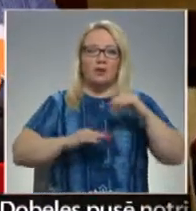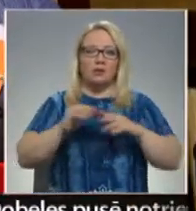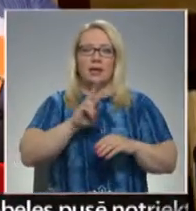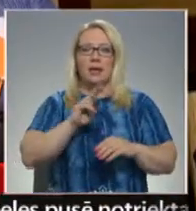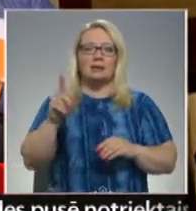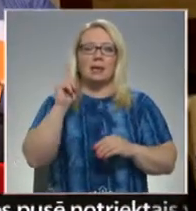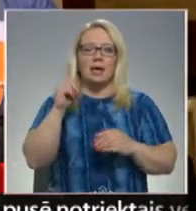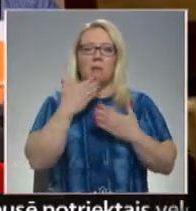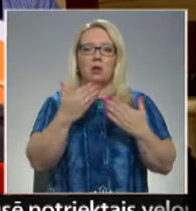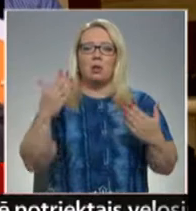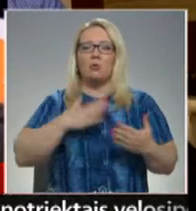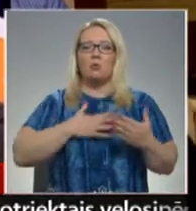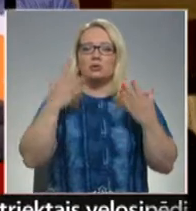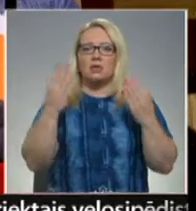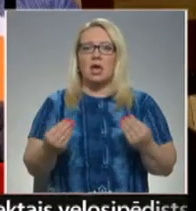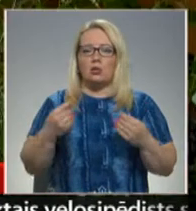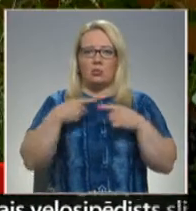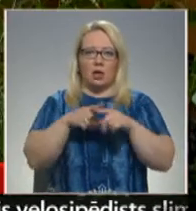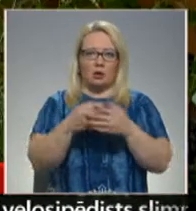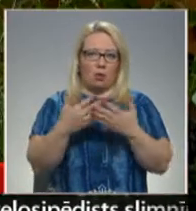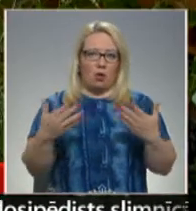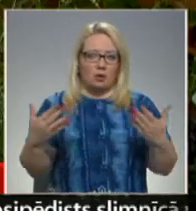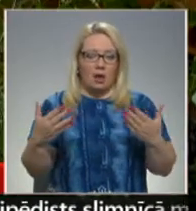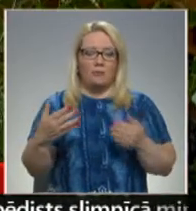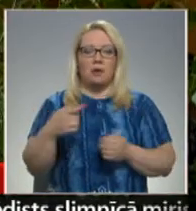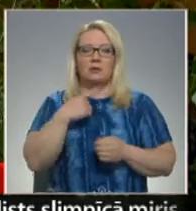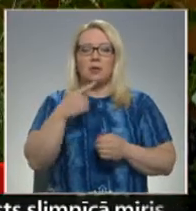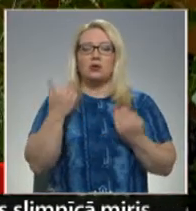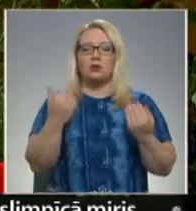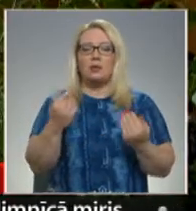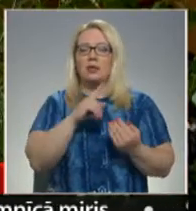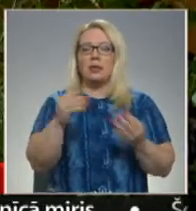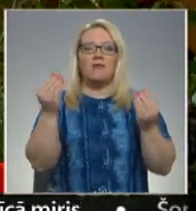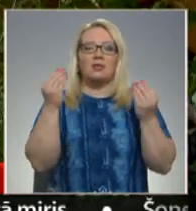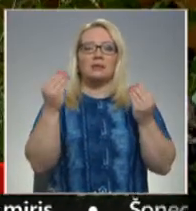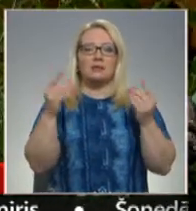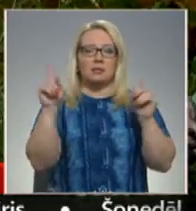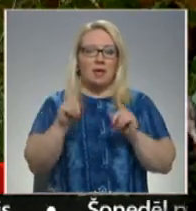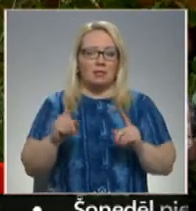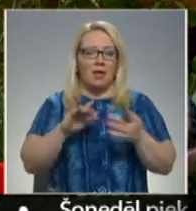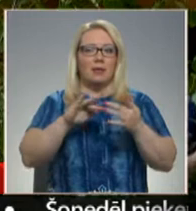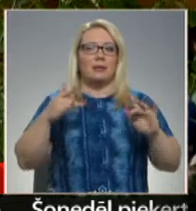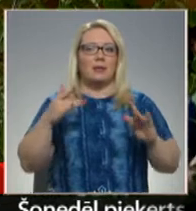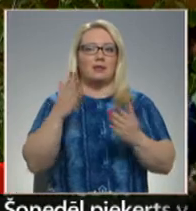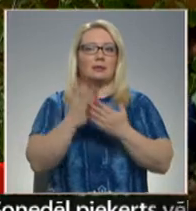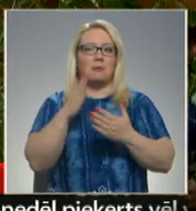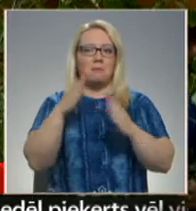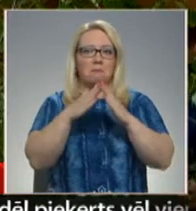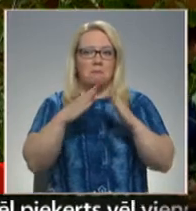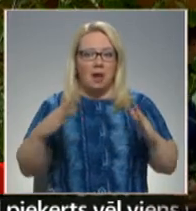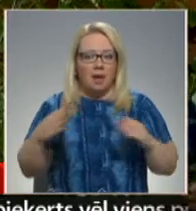tikai pateicoties mūsdienu tehnoloģijām. Šobrīd jau ir fantastiska lieta, ka internets ir mājās arī 200 km